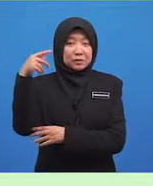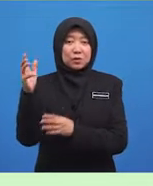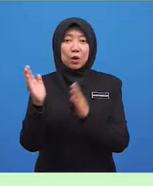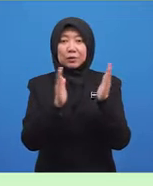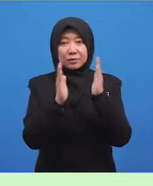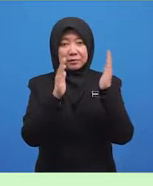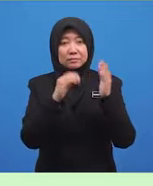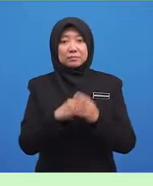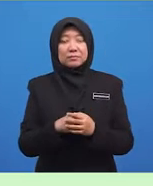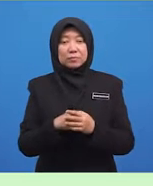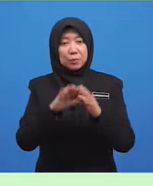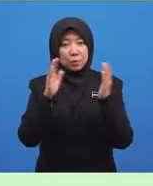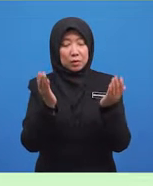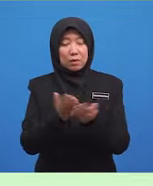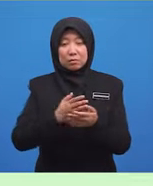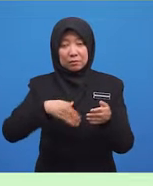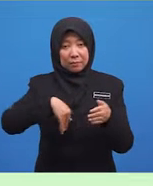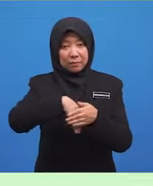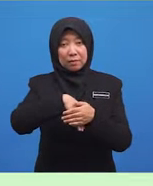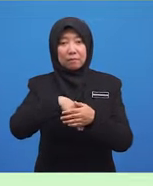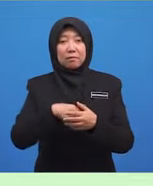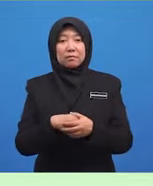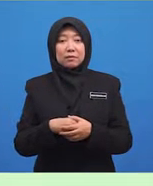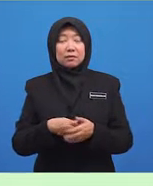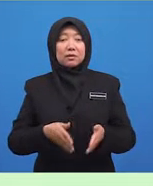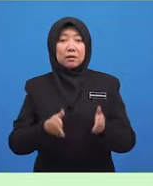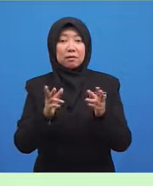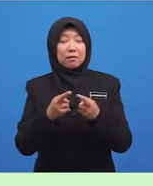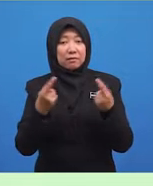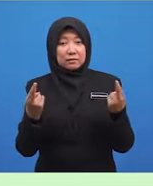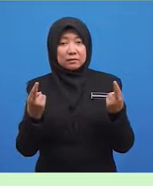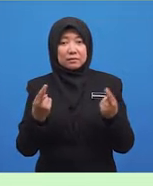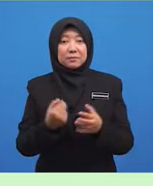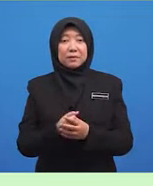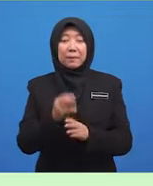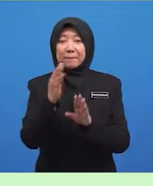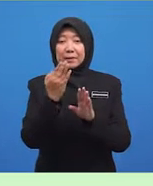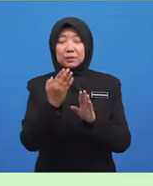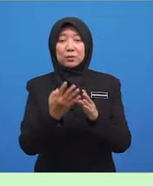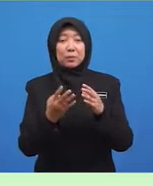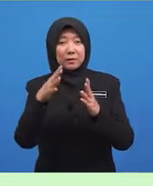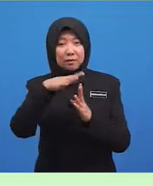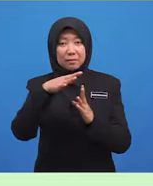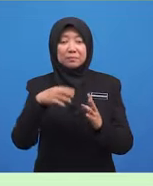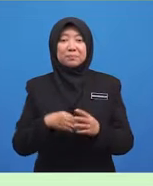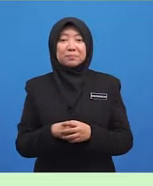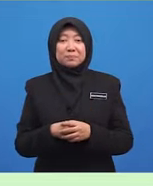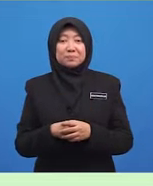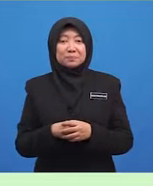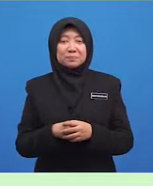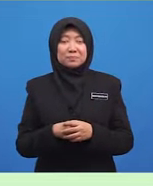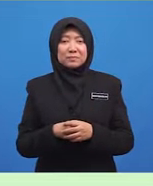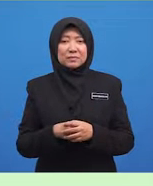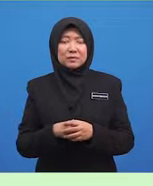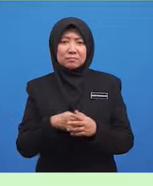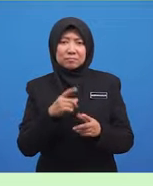kipas angin, bola sepak, jalan raya dan pintu pagar.